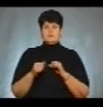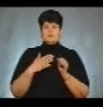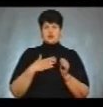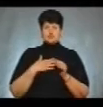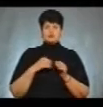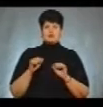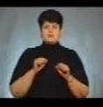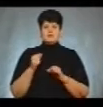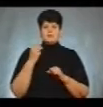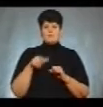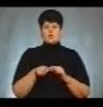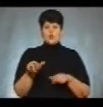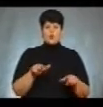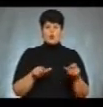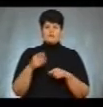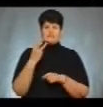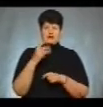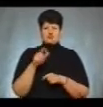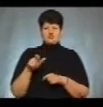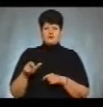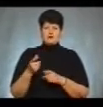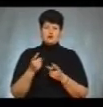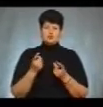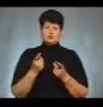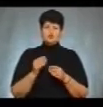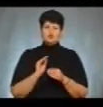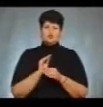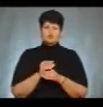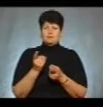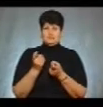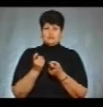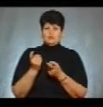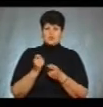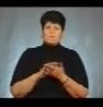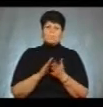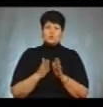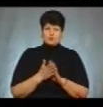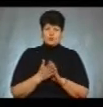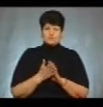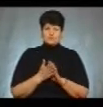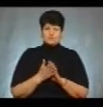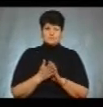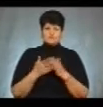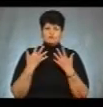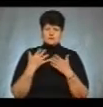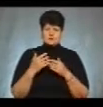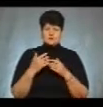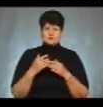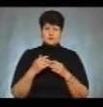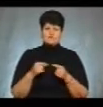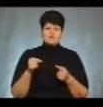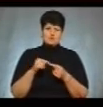по дорогах є 3 чоловіка. І додатково ми залучаємо ще по договору вже на відповідні об'єми